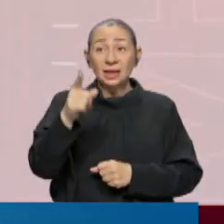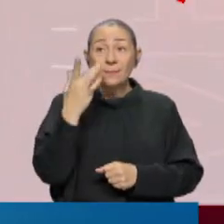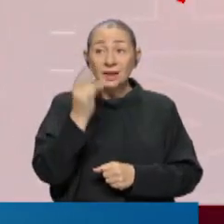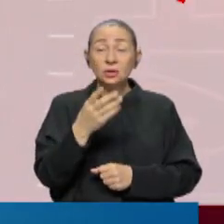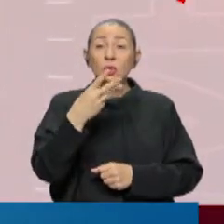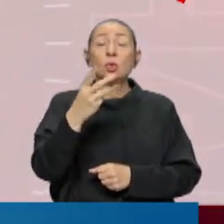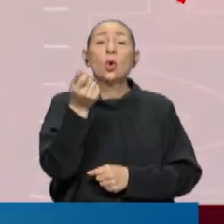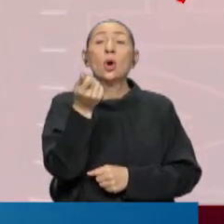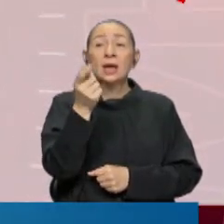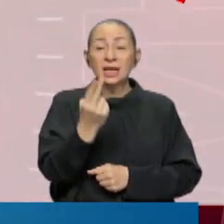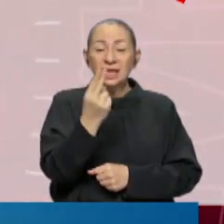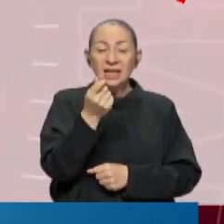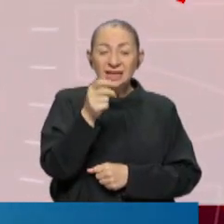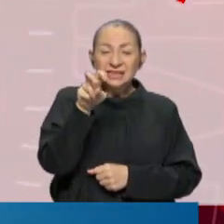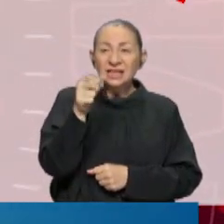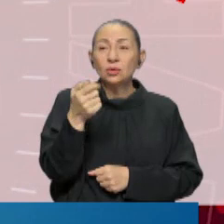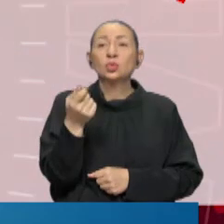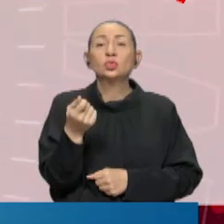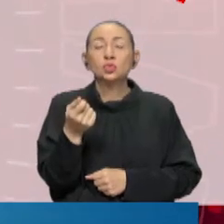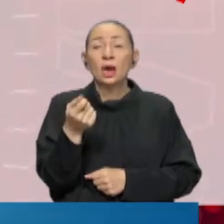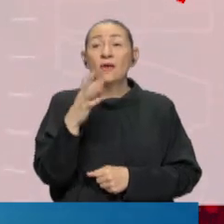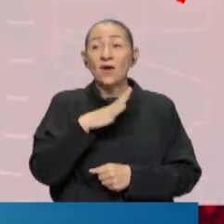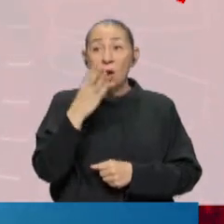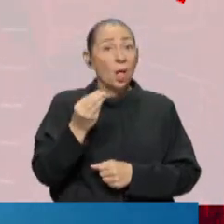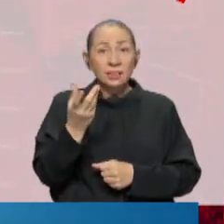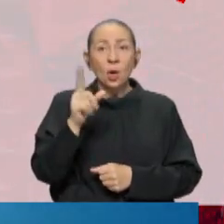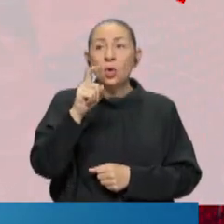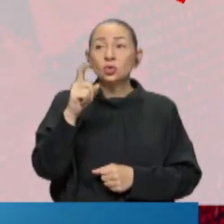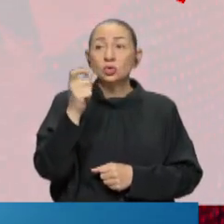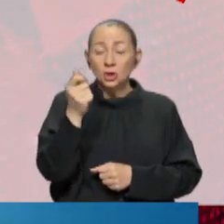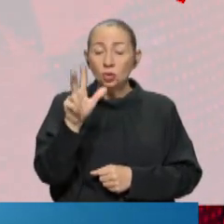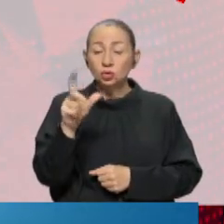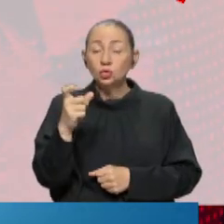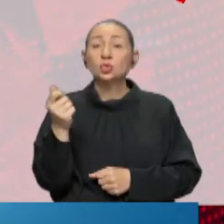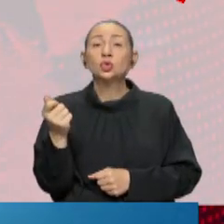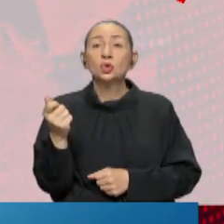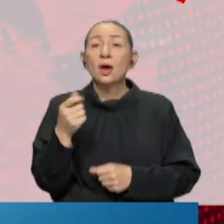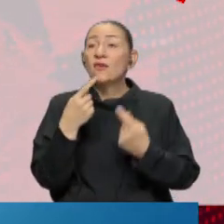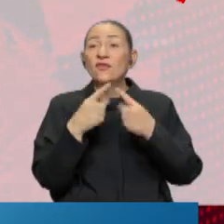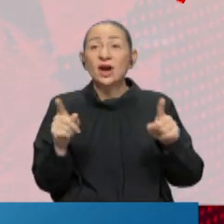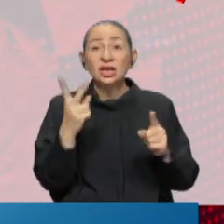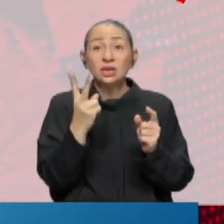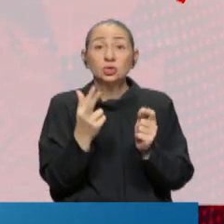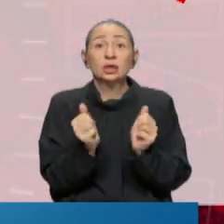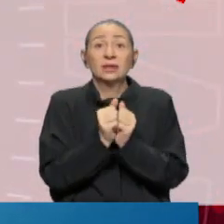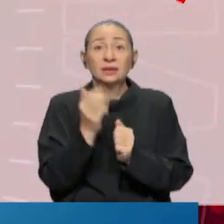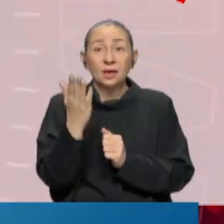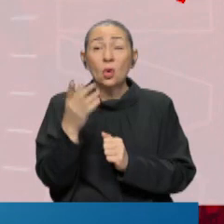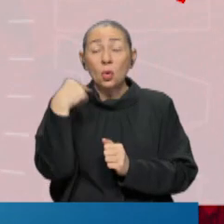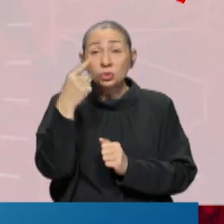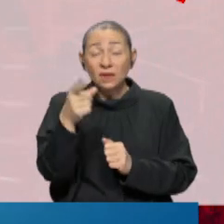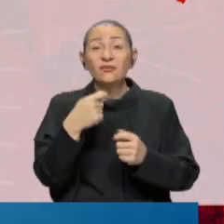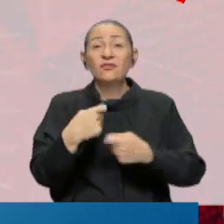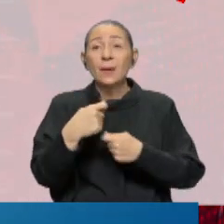euro kuru 7 lira 86 kuruş mevcut kursa 19 lira 39 Kuruş fark neredeyse iki buçuk katı O yüzden